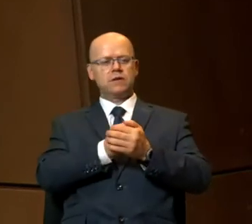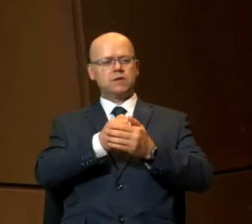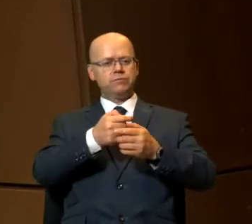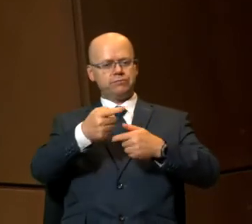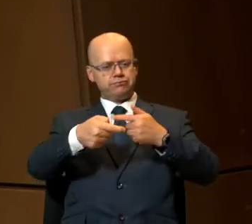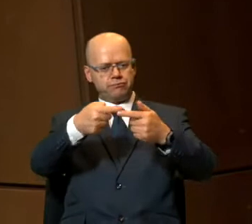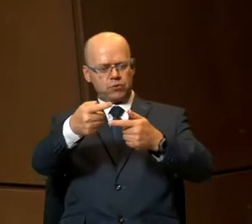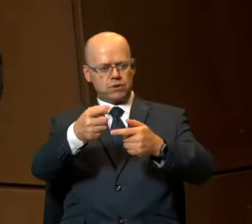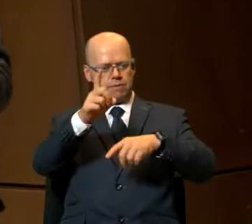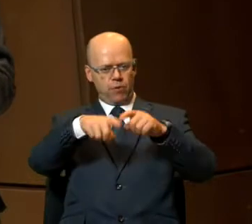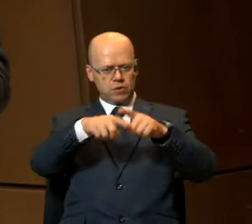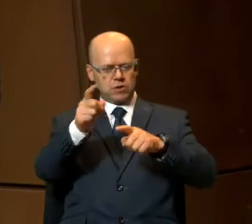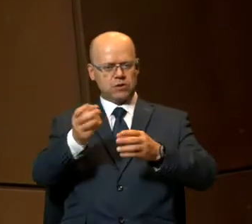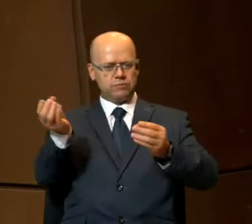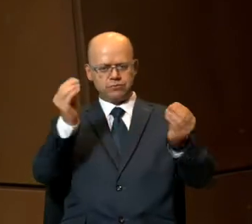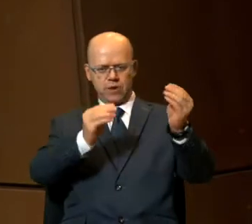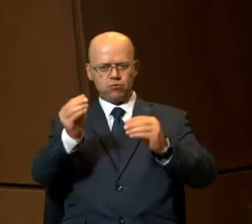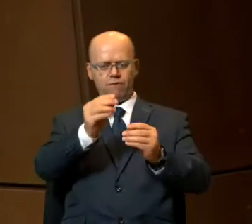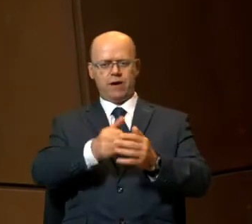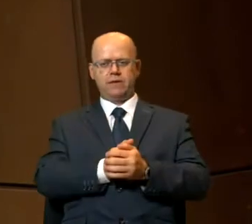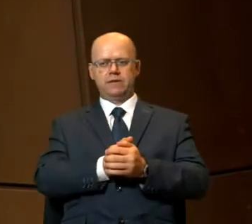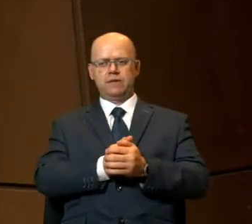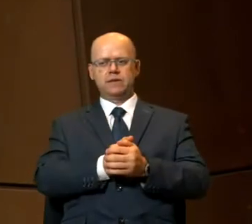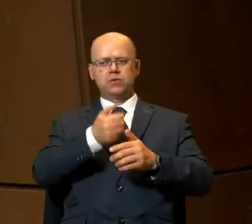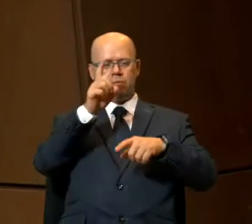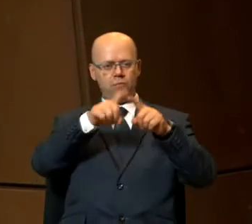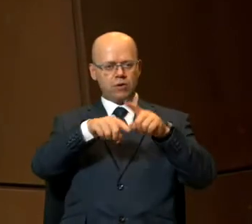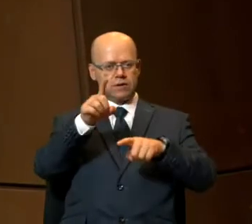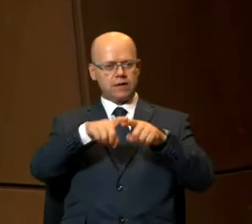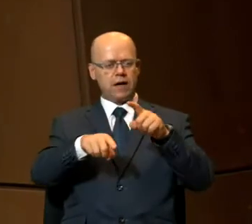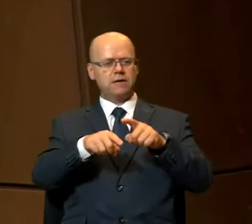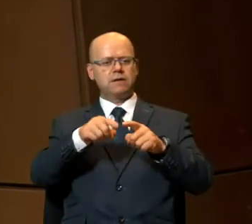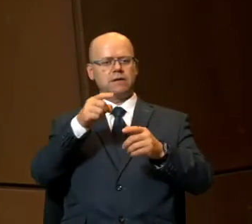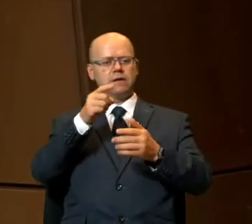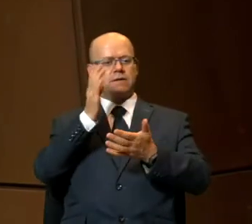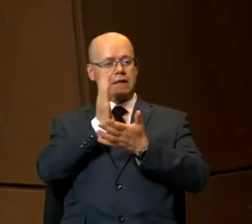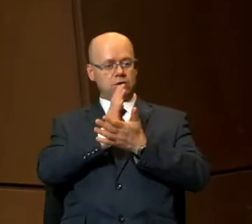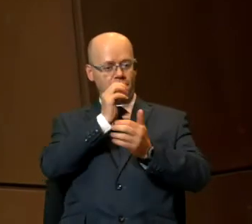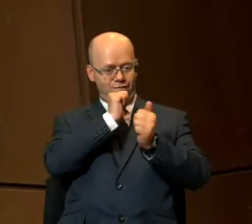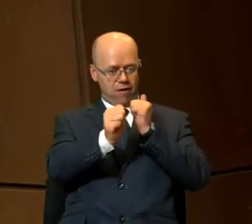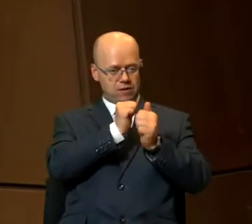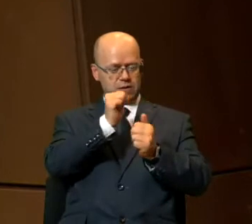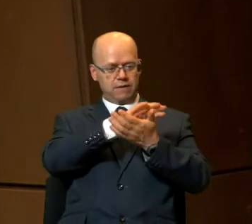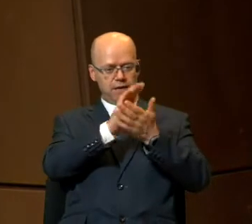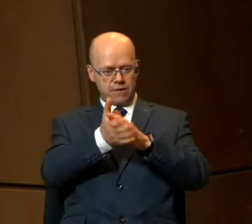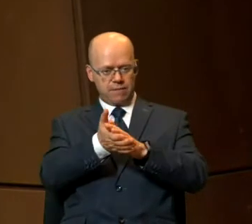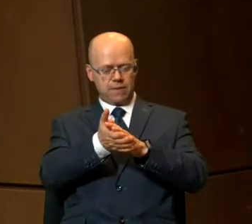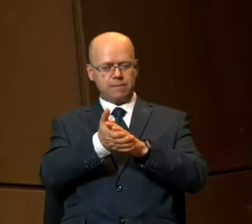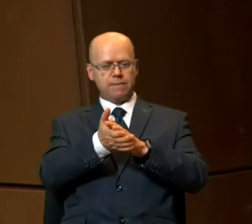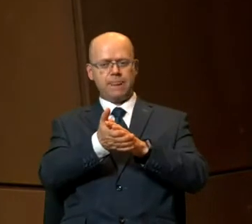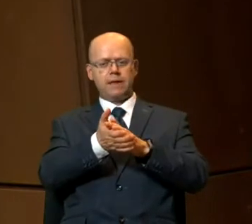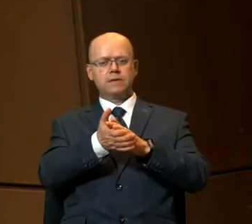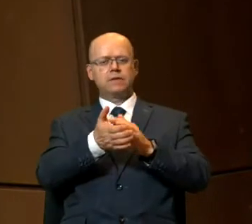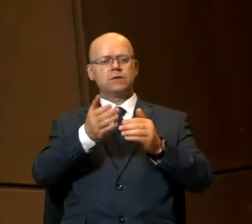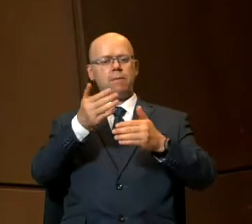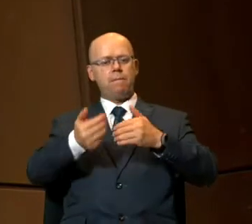dlatego właśnie twierdzę, że to, czym jest polityka, nie jest zwalczaniem siebie nawzajem, ponieważ rdzeniem polityki